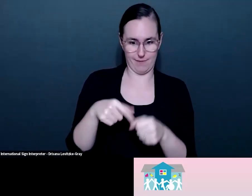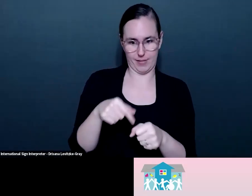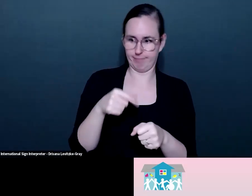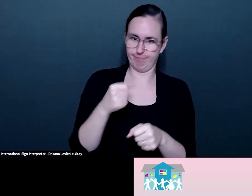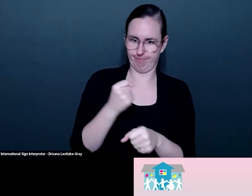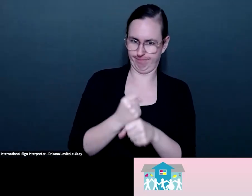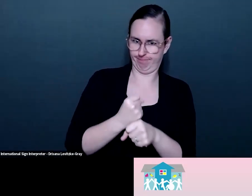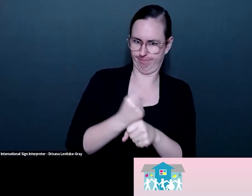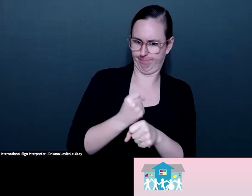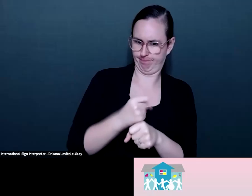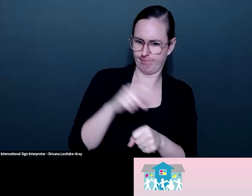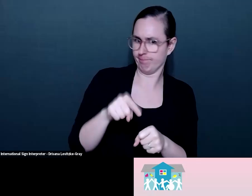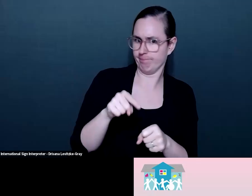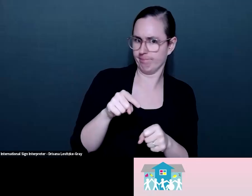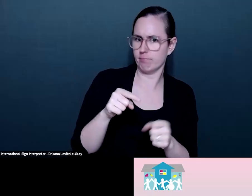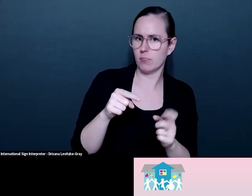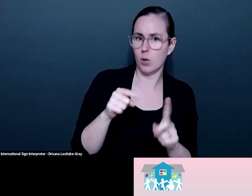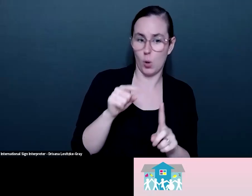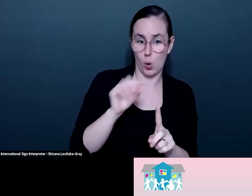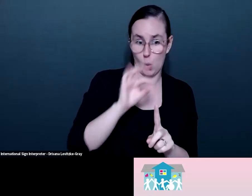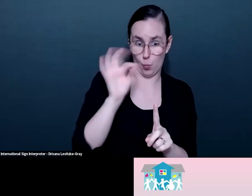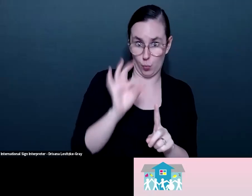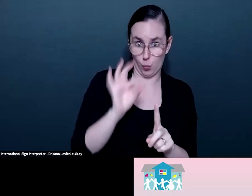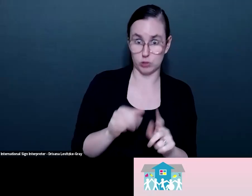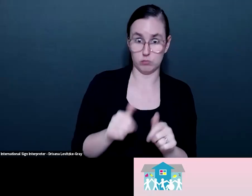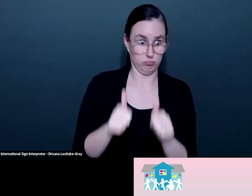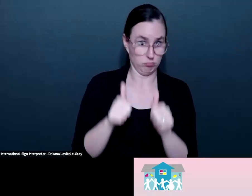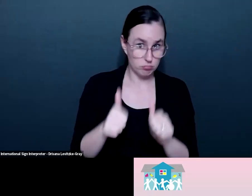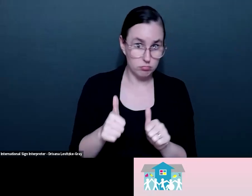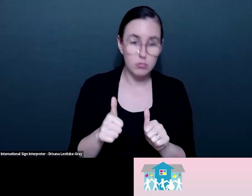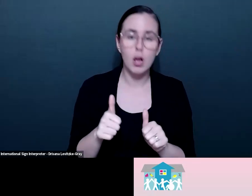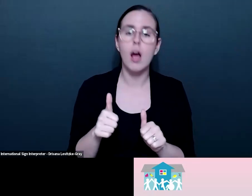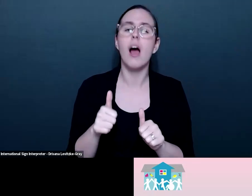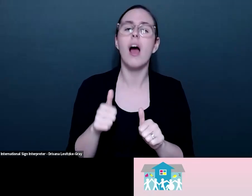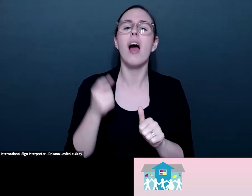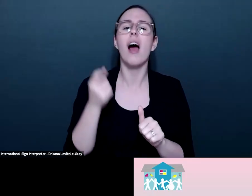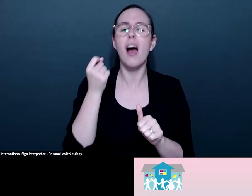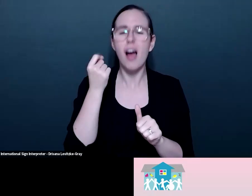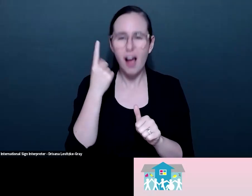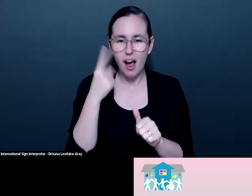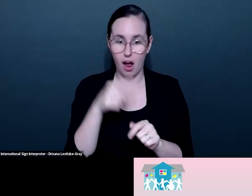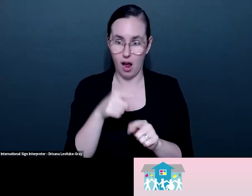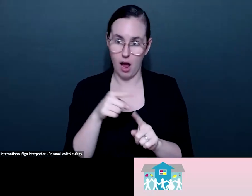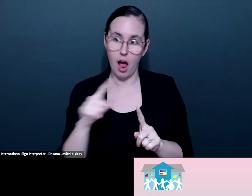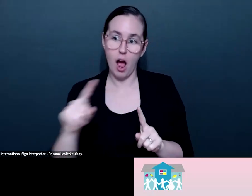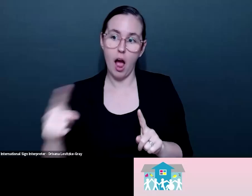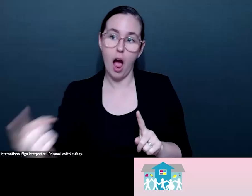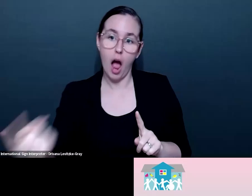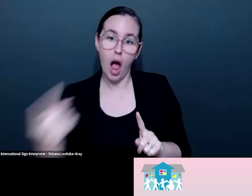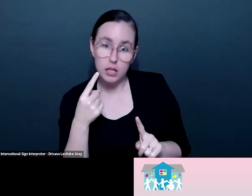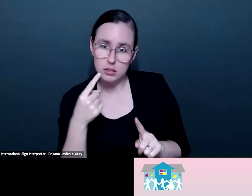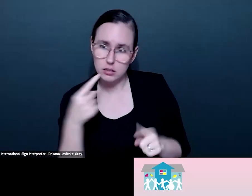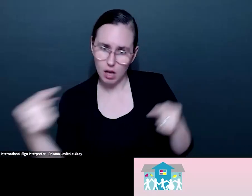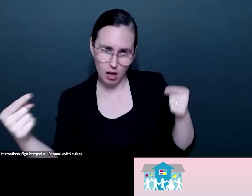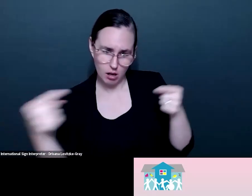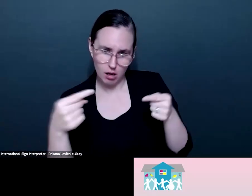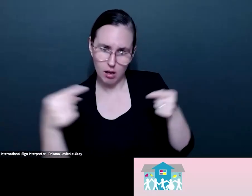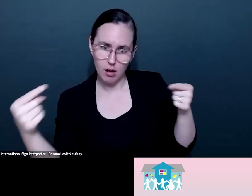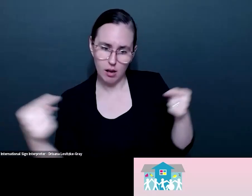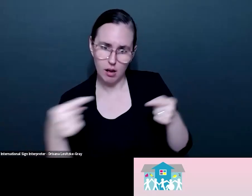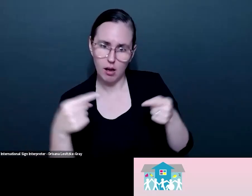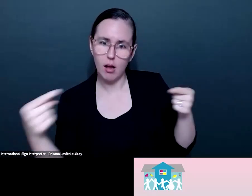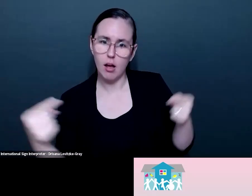certaines écoles. Ce qu'on fait, la prochaine phase sera les données actuelles qu'on